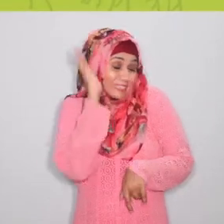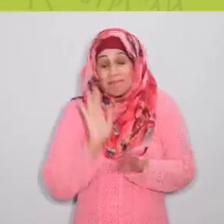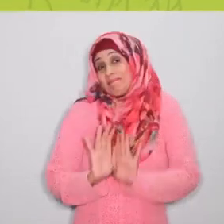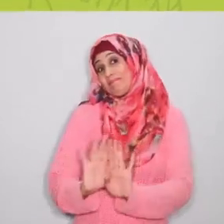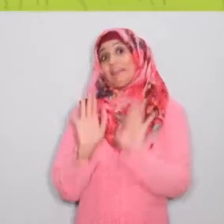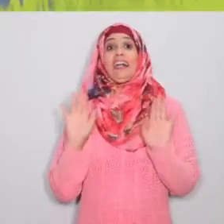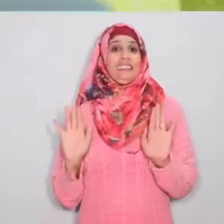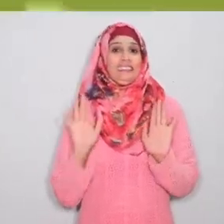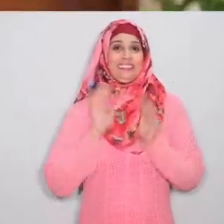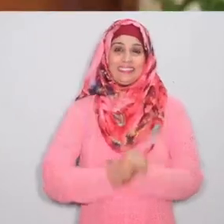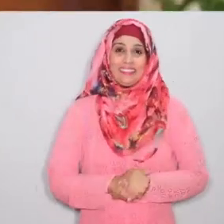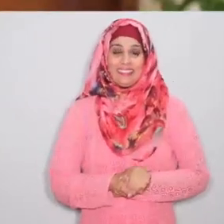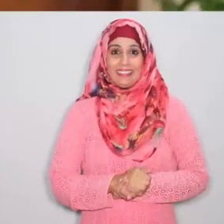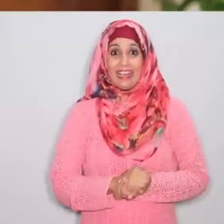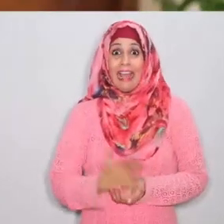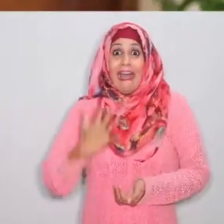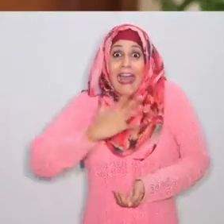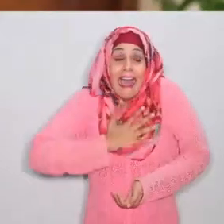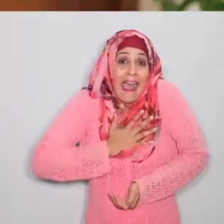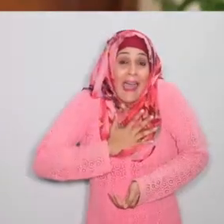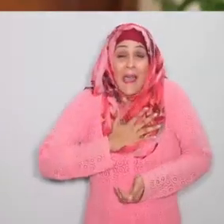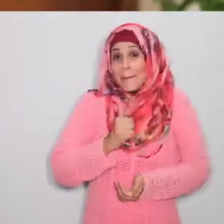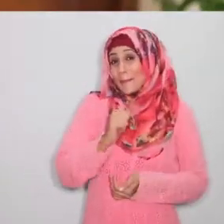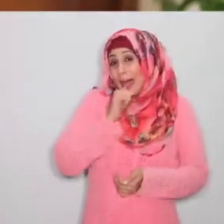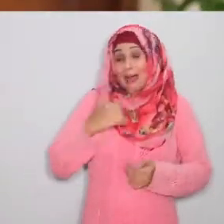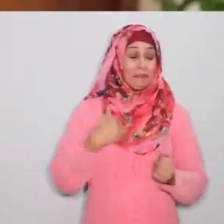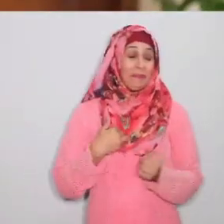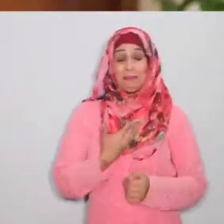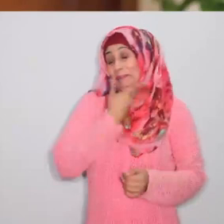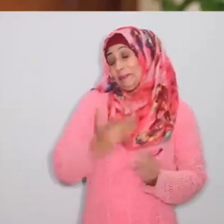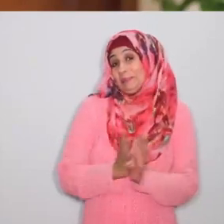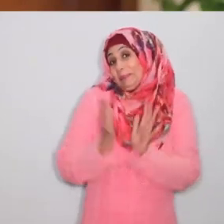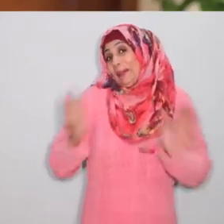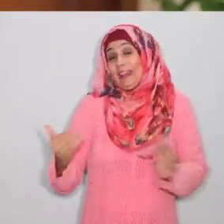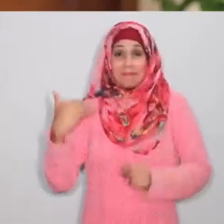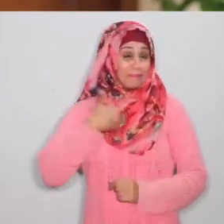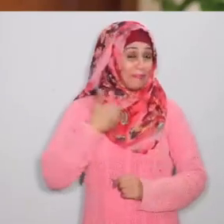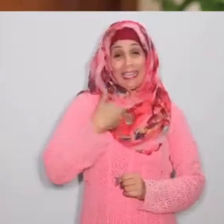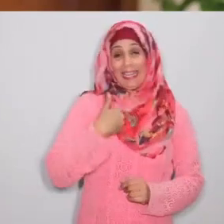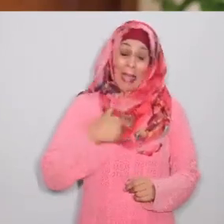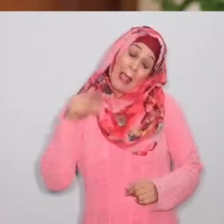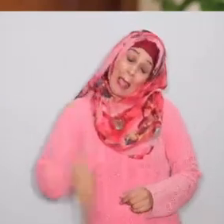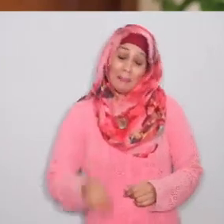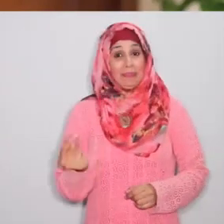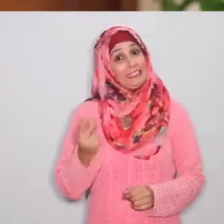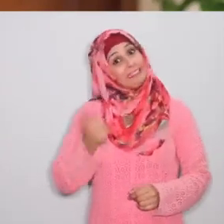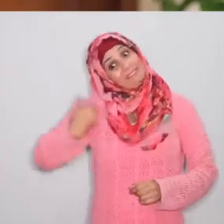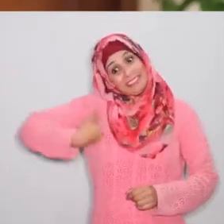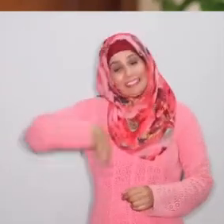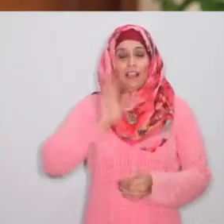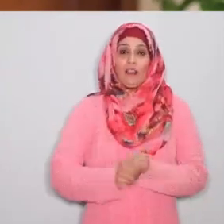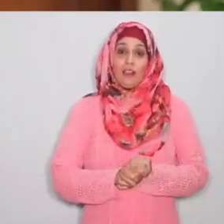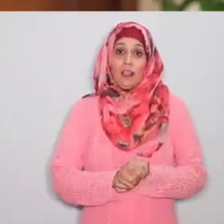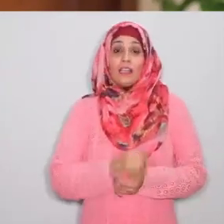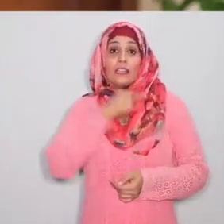बस। आए, पानी तो मुझे बहुत पसंद है, मैं बस अभी आई नोनी। ये कहते